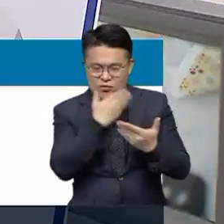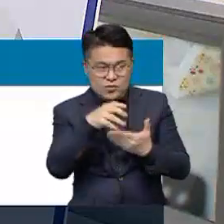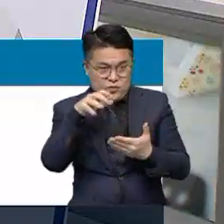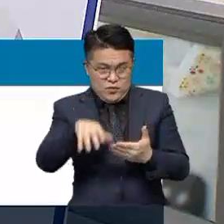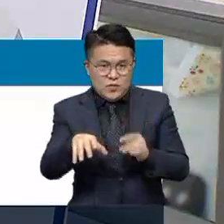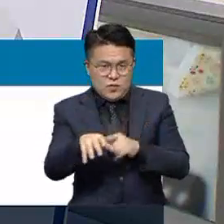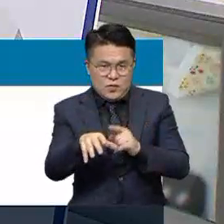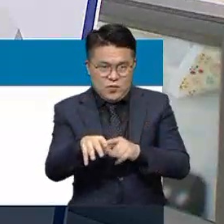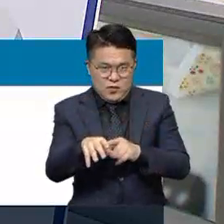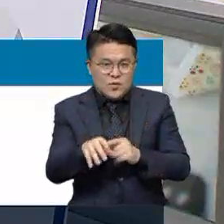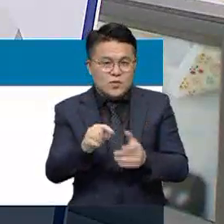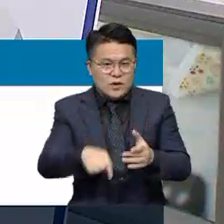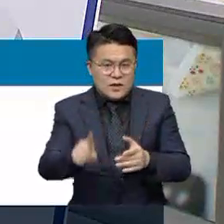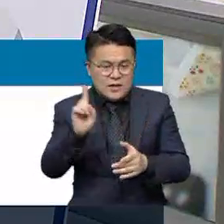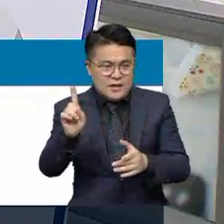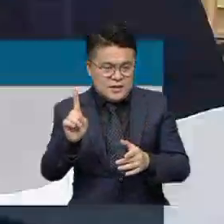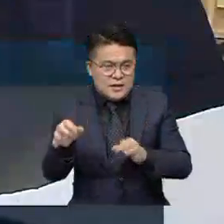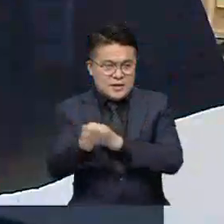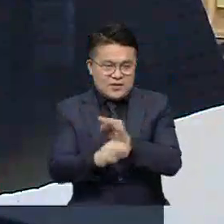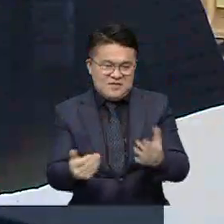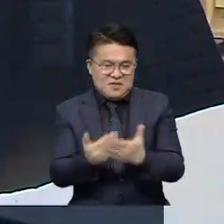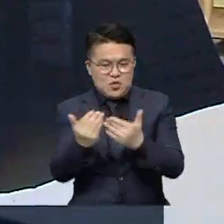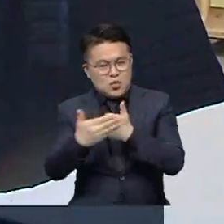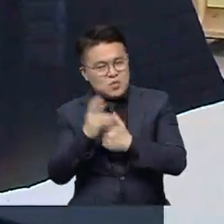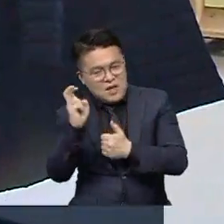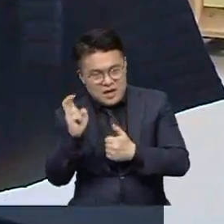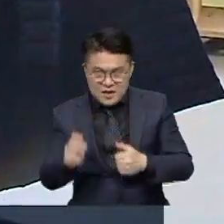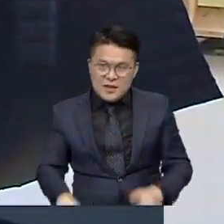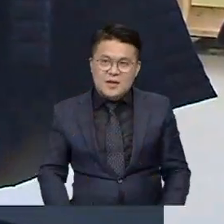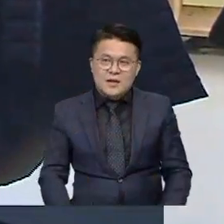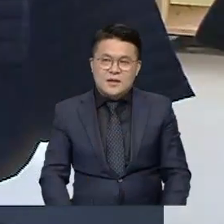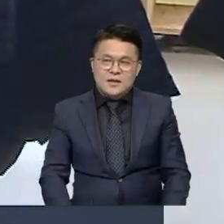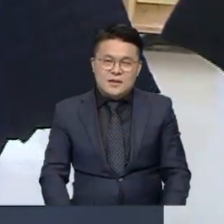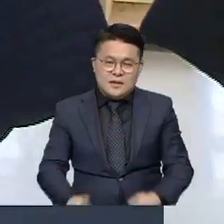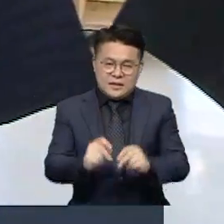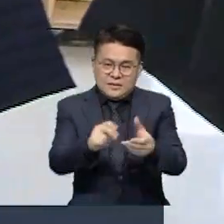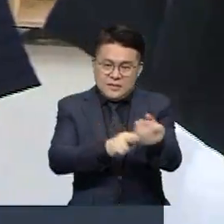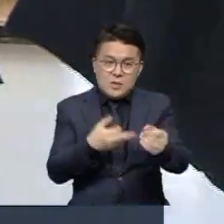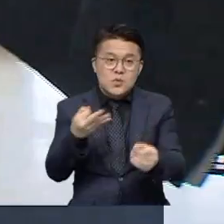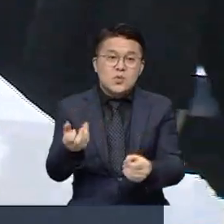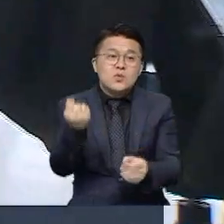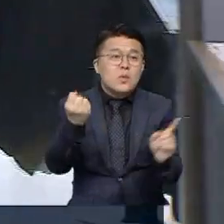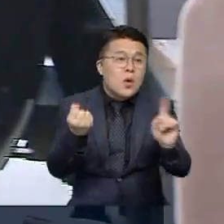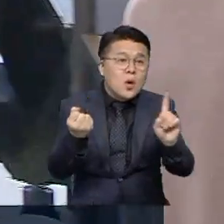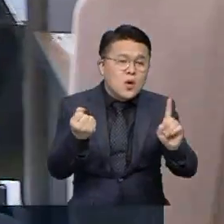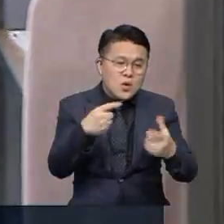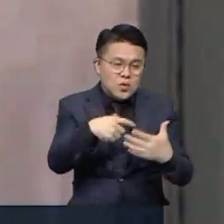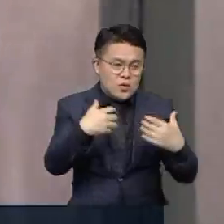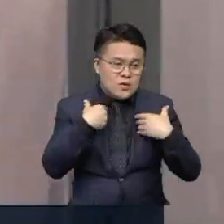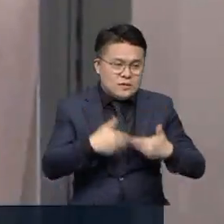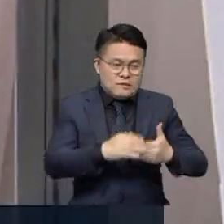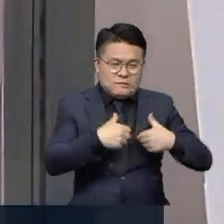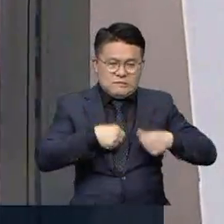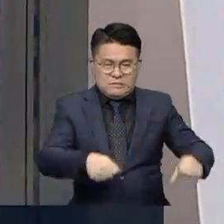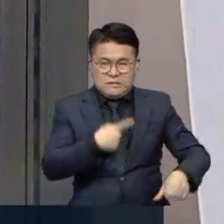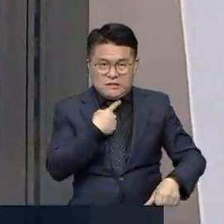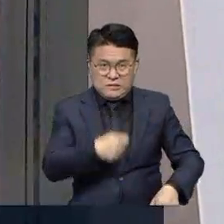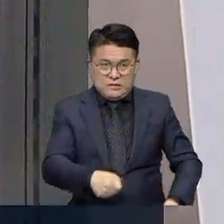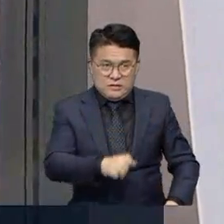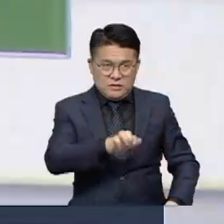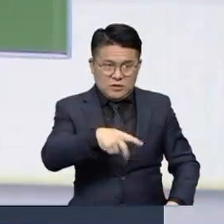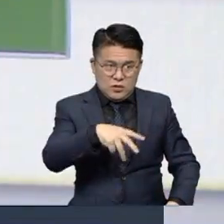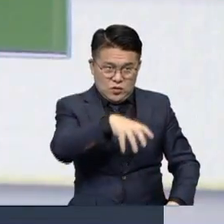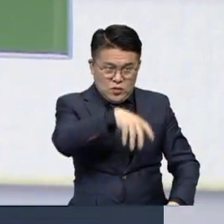지역 경제 활성화에 기대해 봅니다. 성남시는 부지 매각 대금으로 교육청이 건립을 포기한 판교